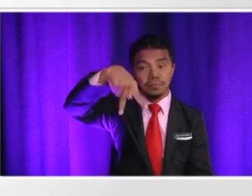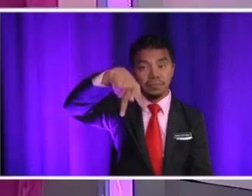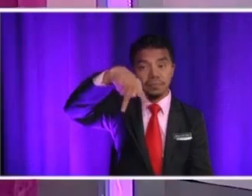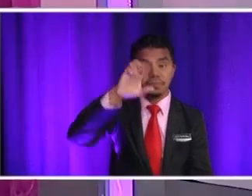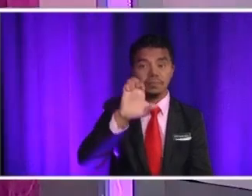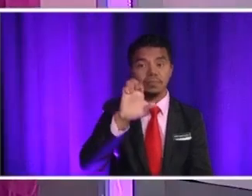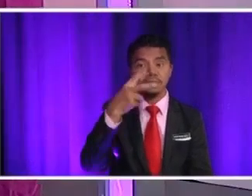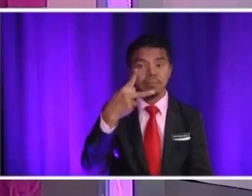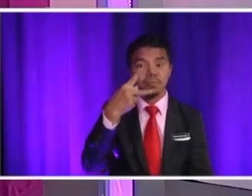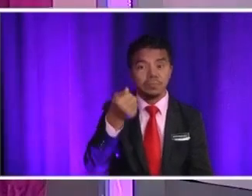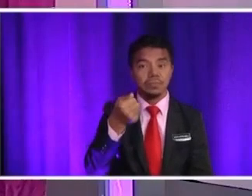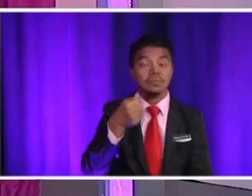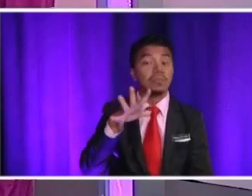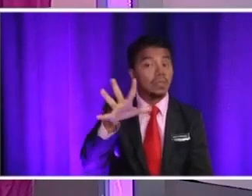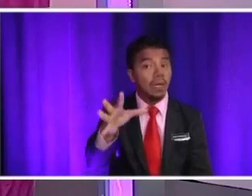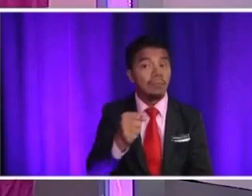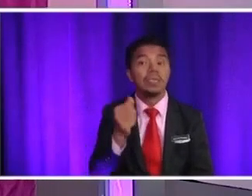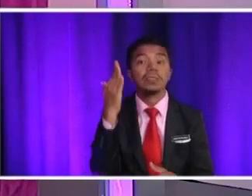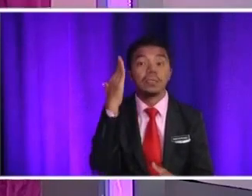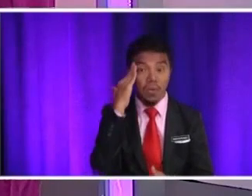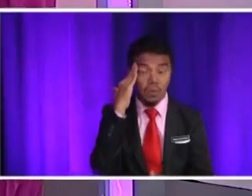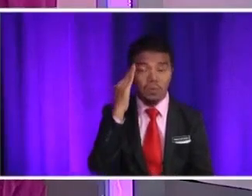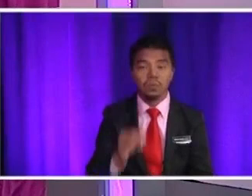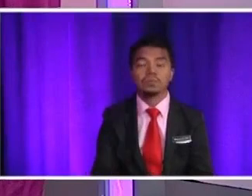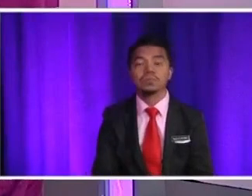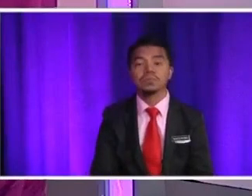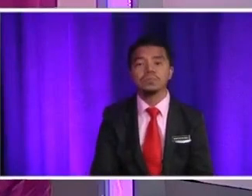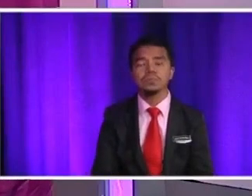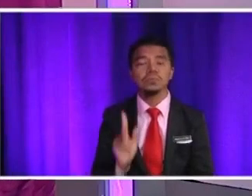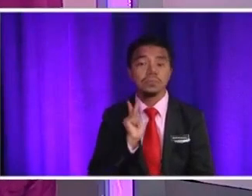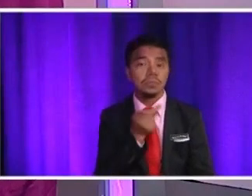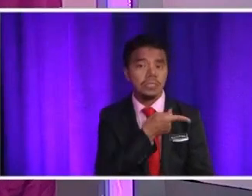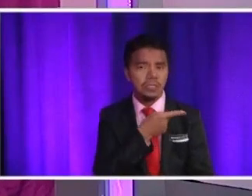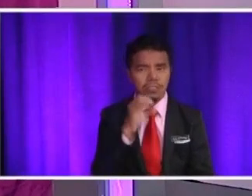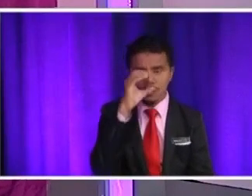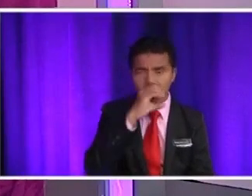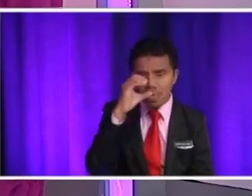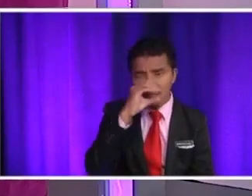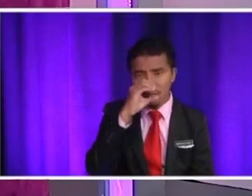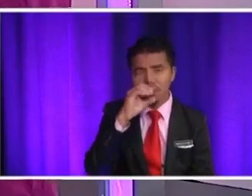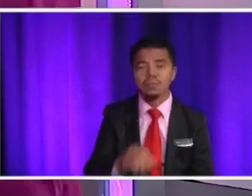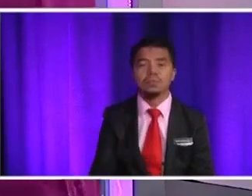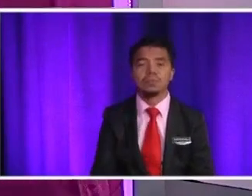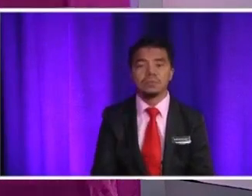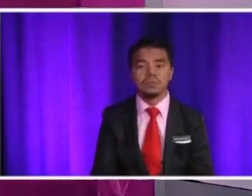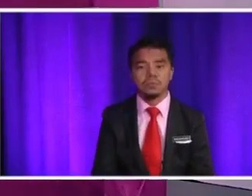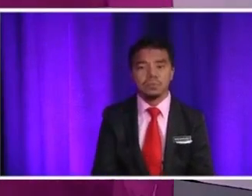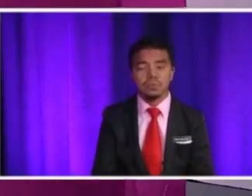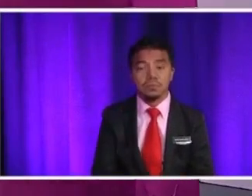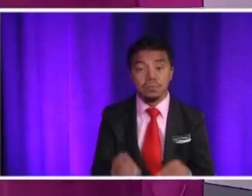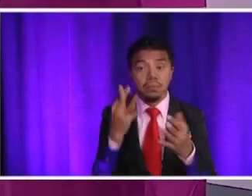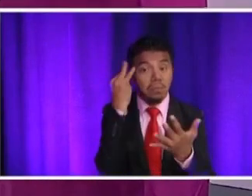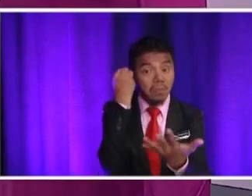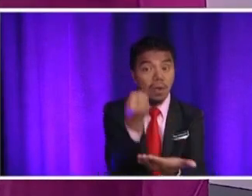daripada maklumat yang kita perolehi tadi, kita cari dahulu ini teknik dia lah daripada soalan